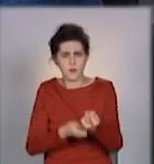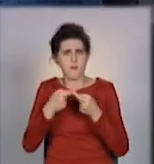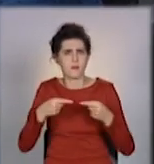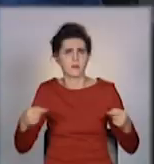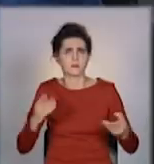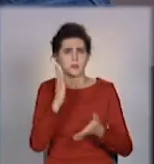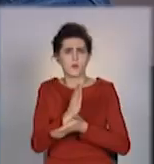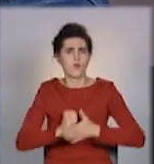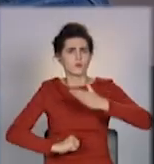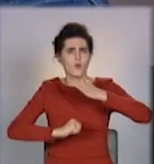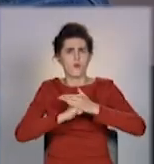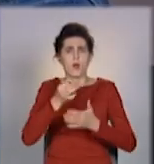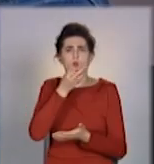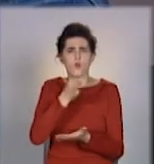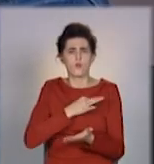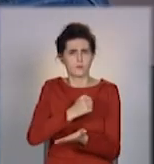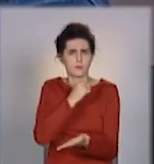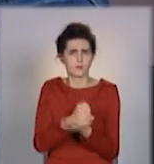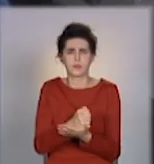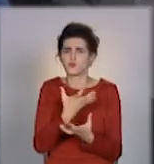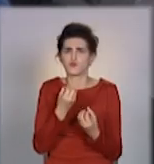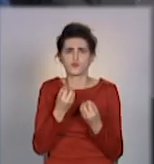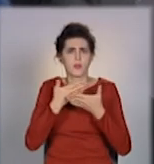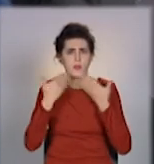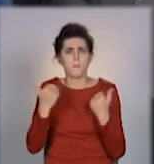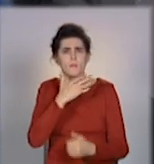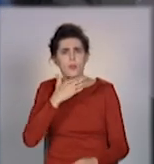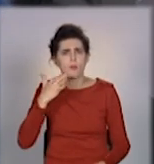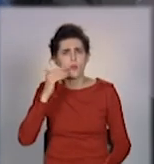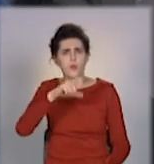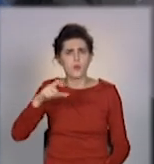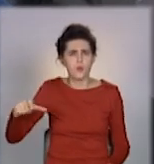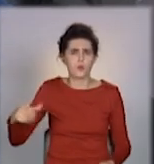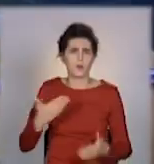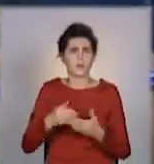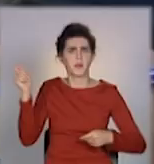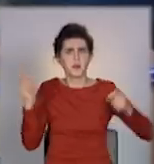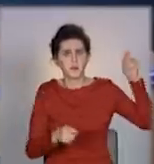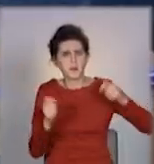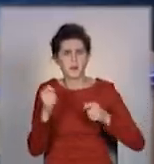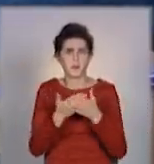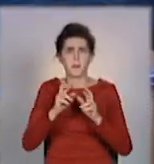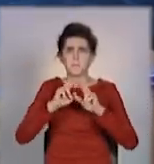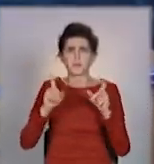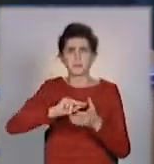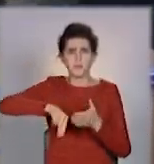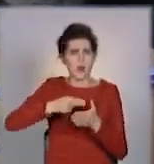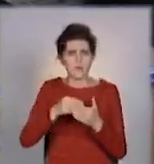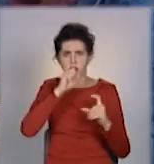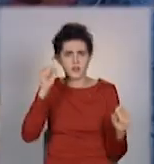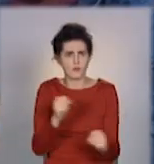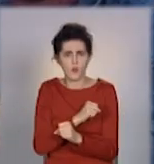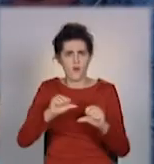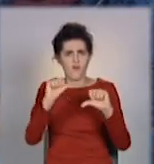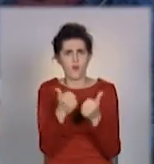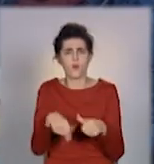особливо прифронтових містах, зареєстрованих переселенців набагато більше, ніж проживає насправді. Бо без довідки ВПО люди не можуть